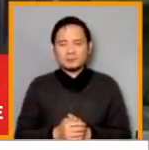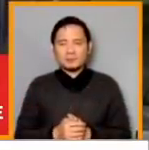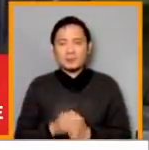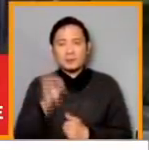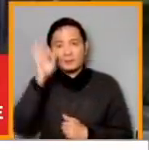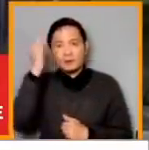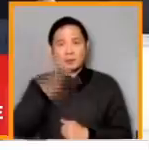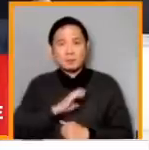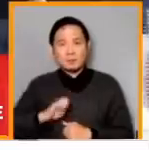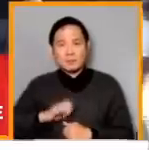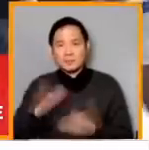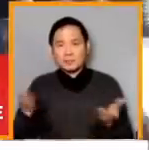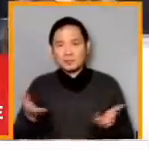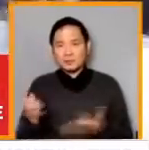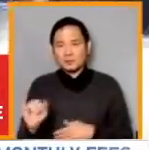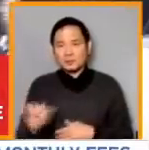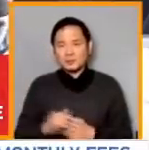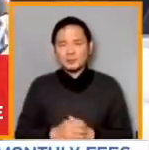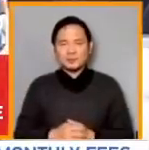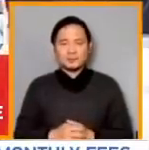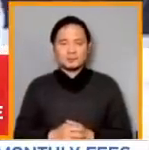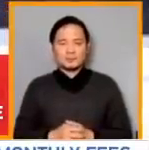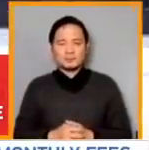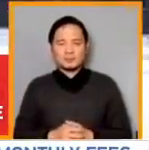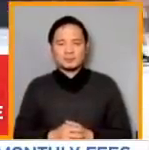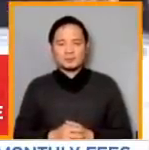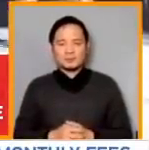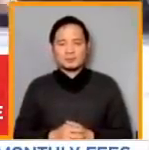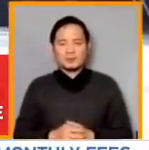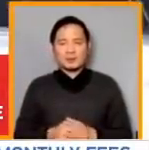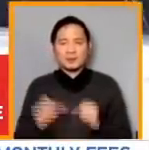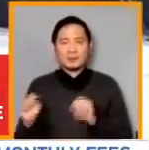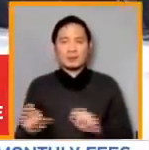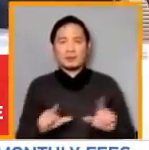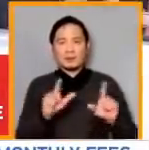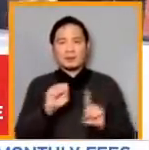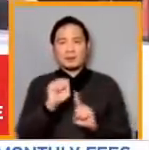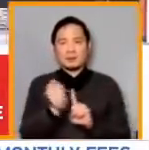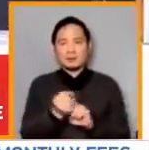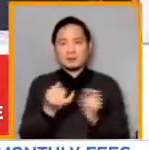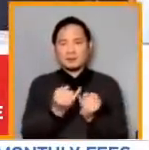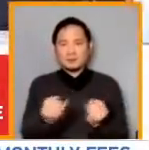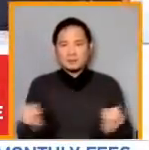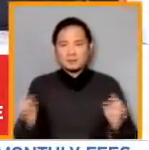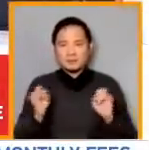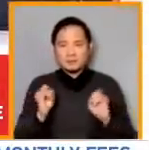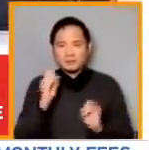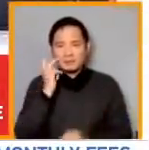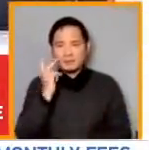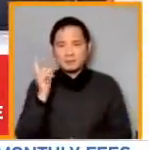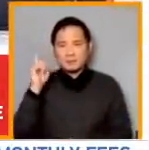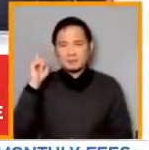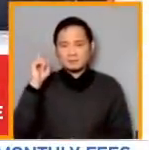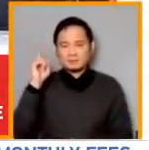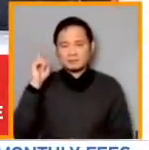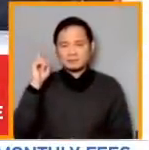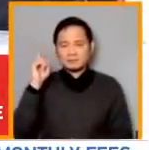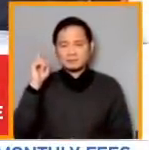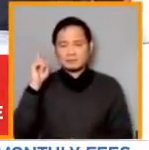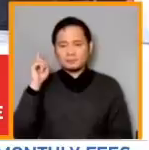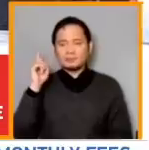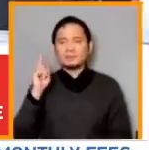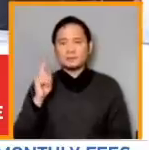Susan, balik tayo dito sa live situation dito sa Intramuros. Katulad ng nakikita nyo, isa-isa nang natatapos